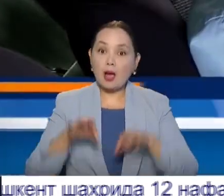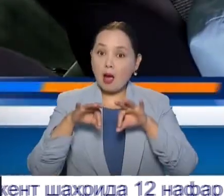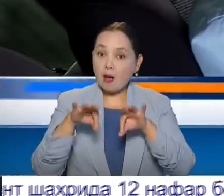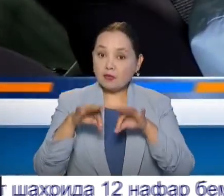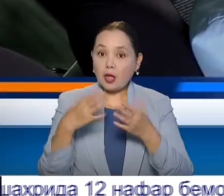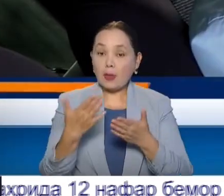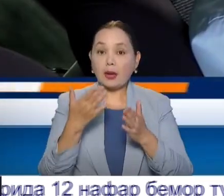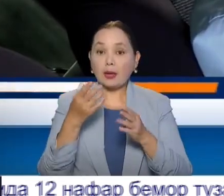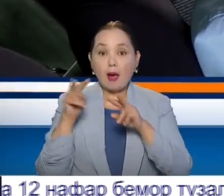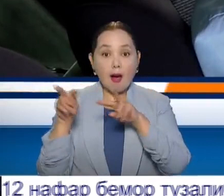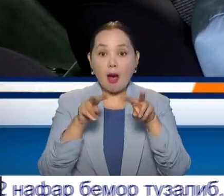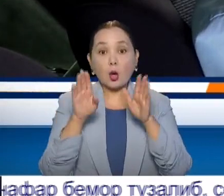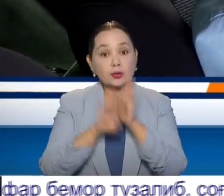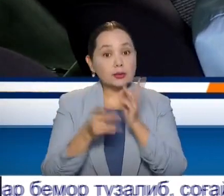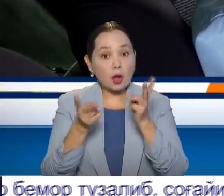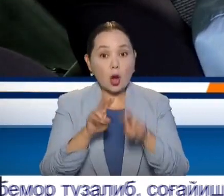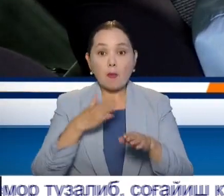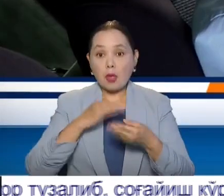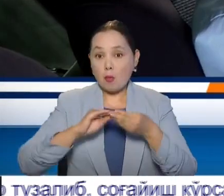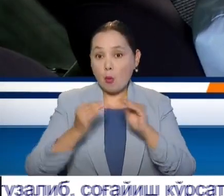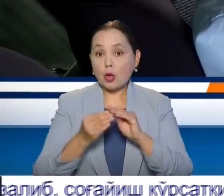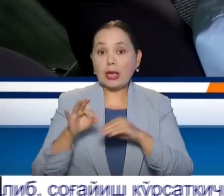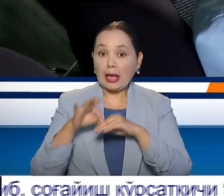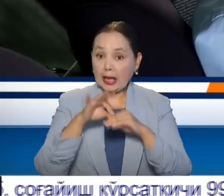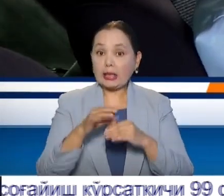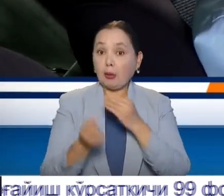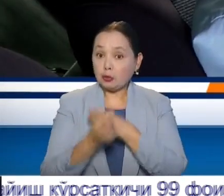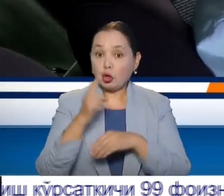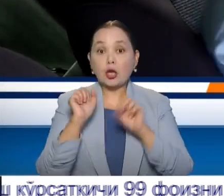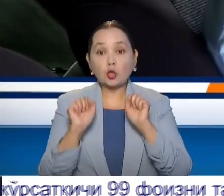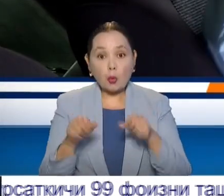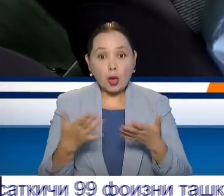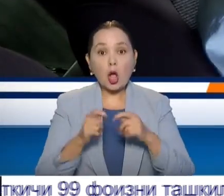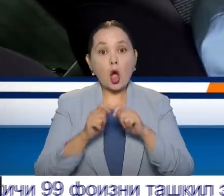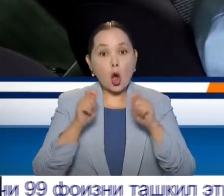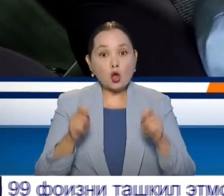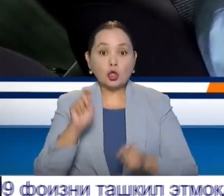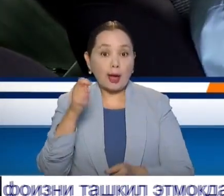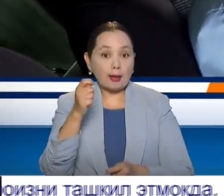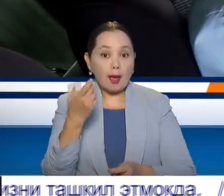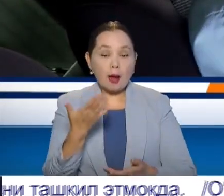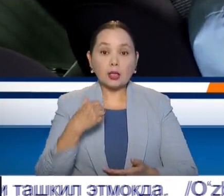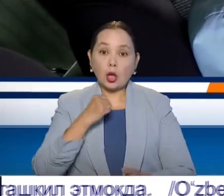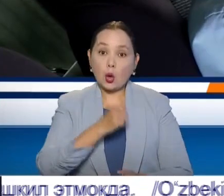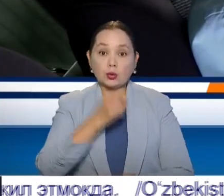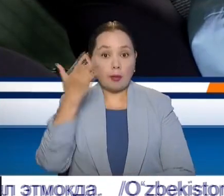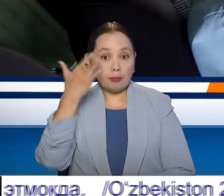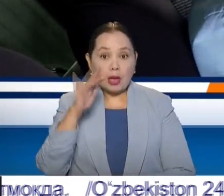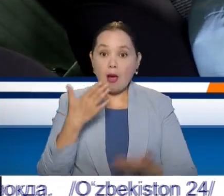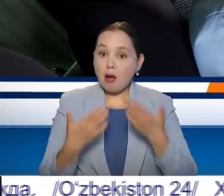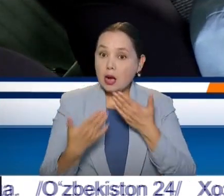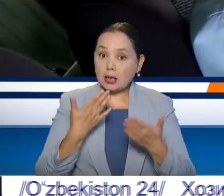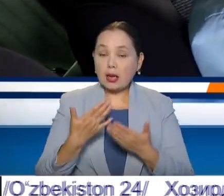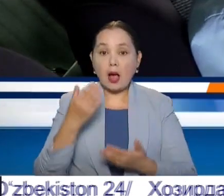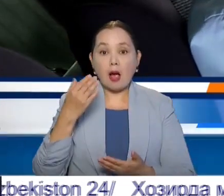Avtomobilimizni qarovsiz qoldirishimiz bizga bir qancha muammolarni keltirib chiqarishi mumkin. Ochiq va kalitlari o't oldirgichda qoldirilsa,